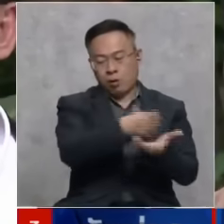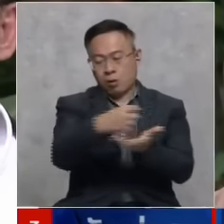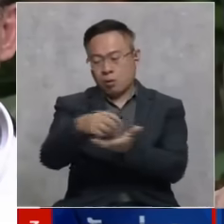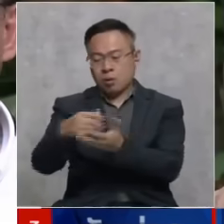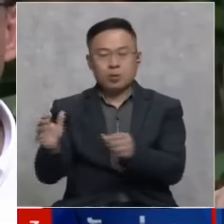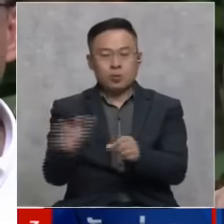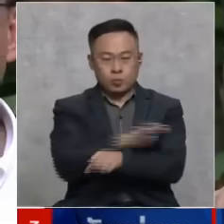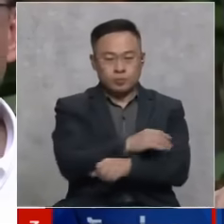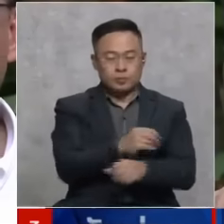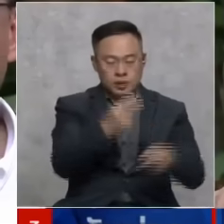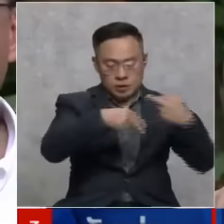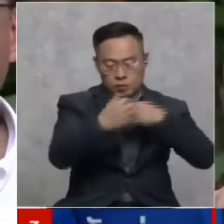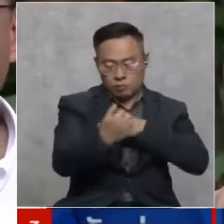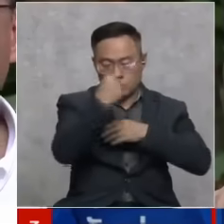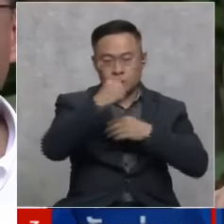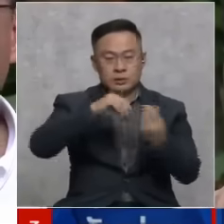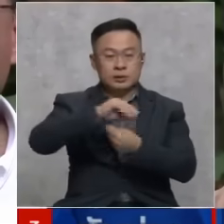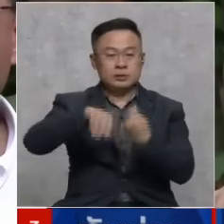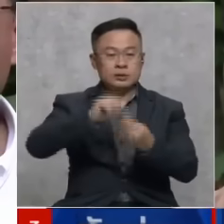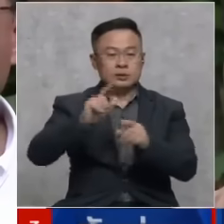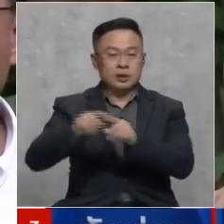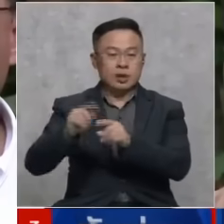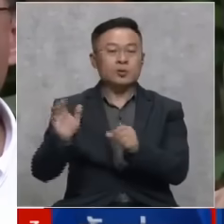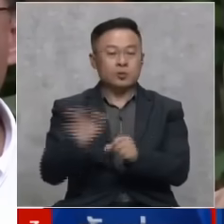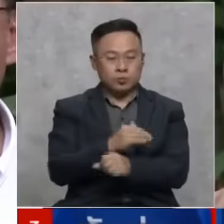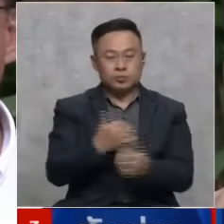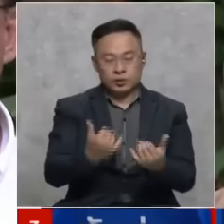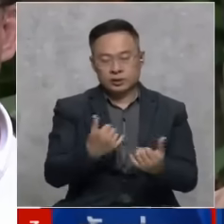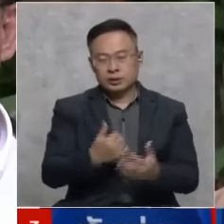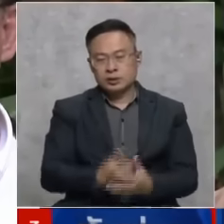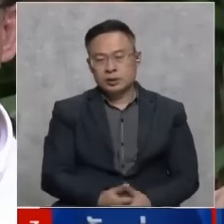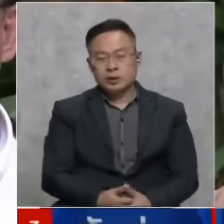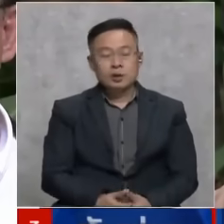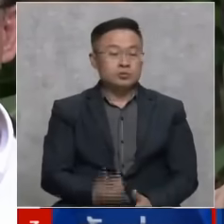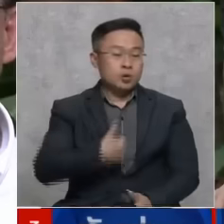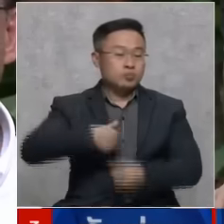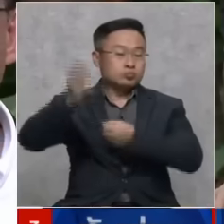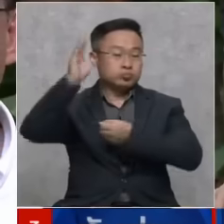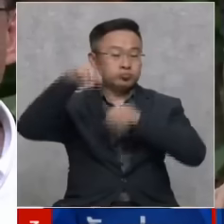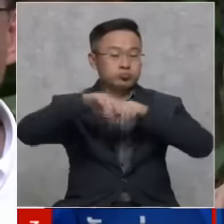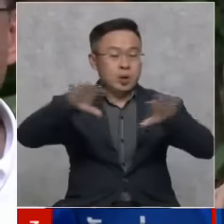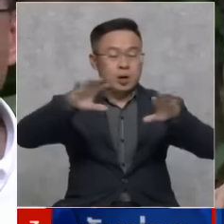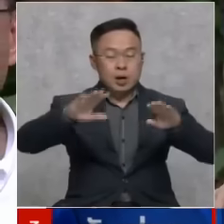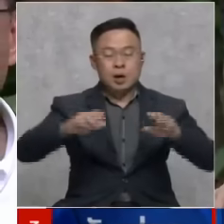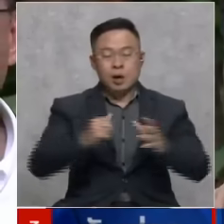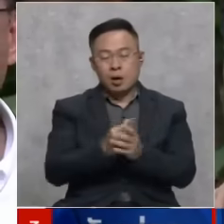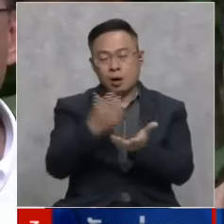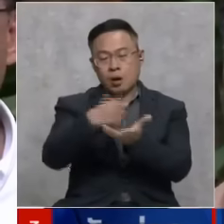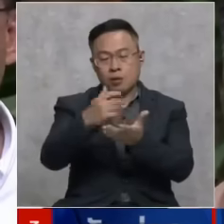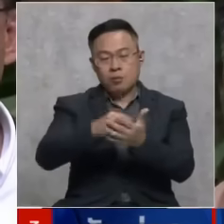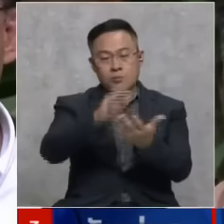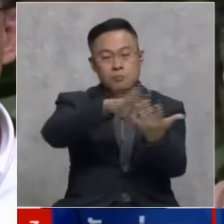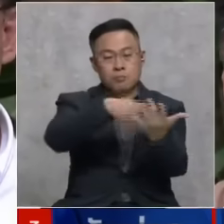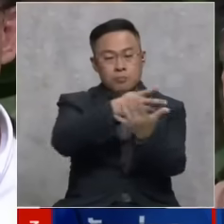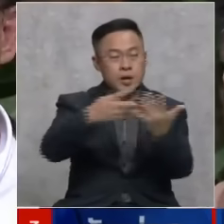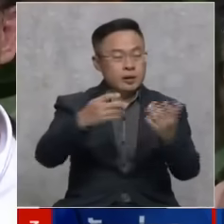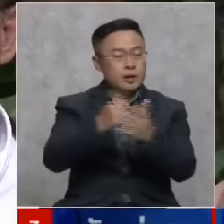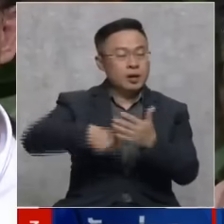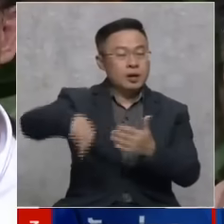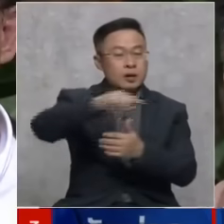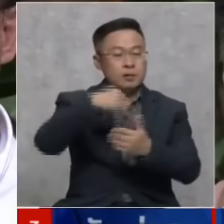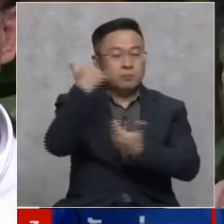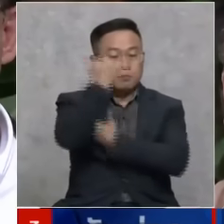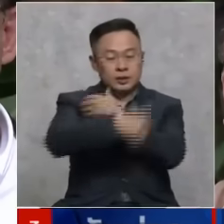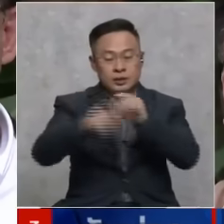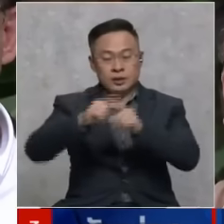ครบทุกมิตินะคะเมื่อถามย้ำว่าจะเป็นการไปเปิดวิสัยทัศน์ต่อสื่อต่างประเทศใช่หรือไม่นายกบอกก็ไม่เชิงห